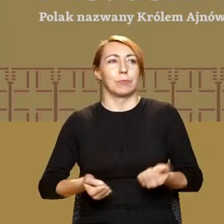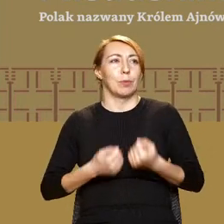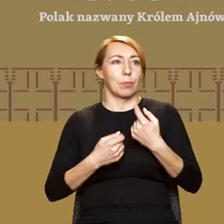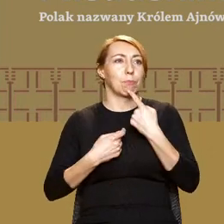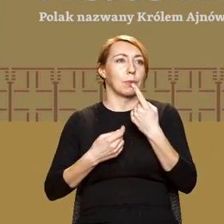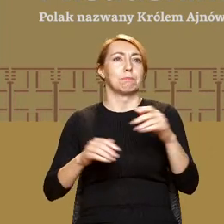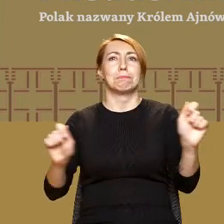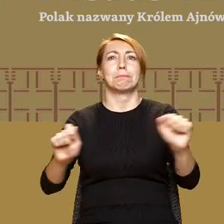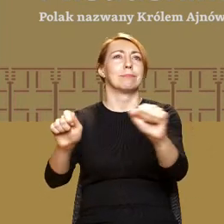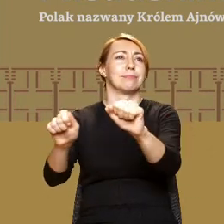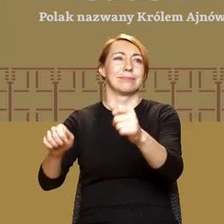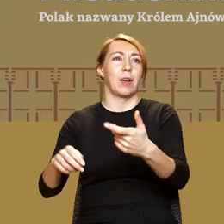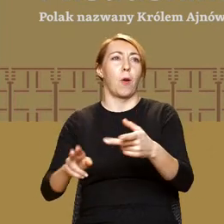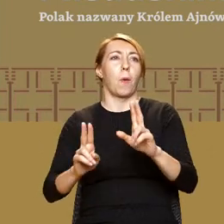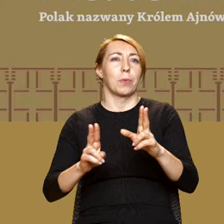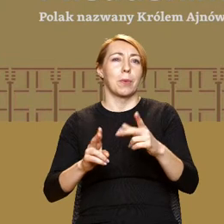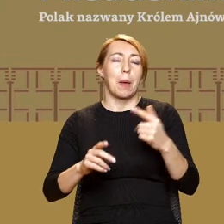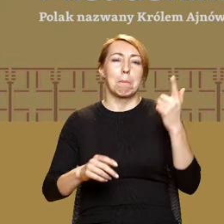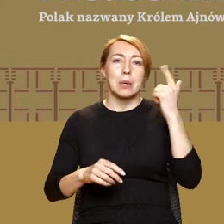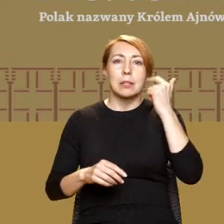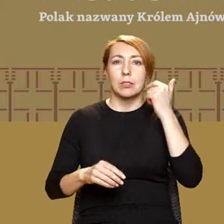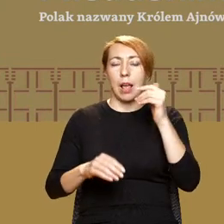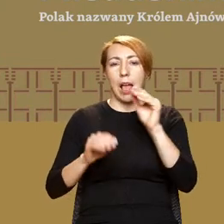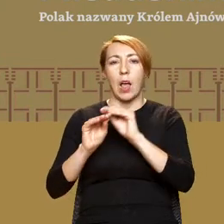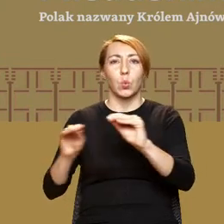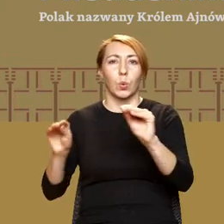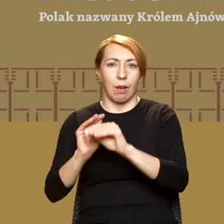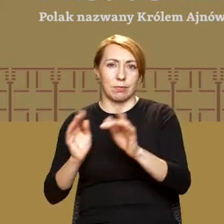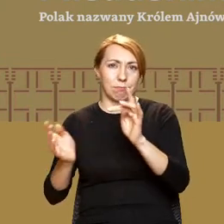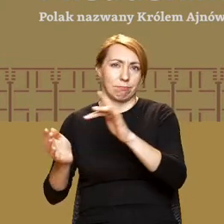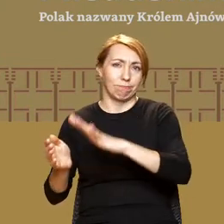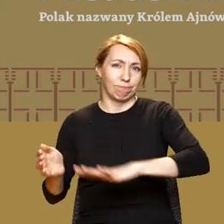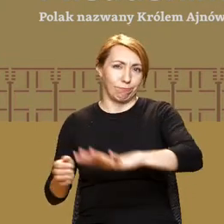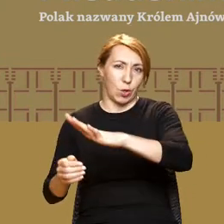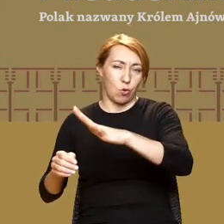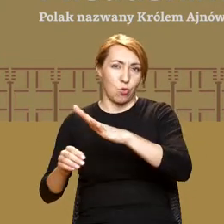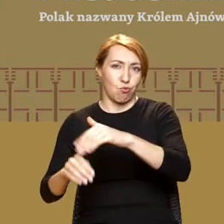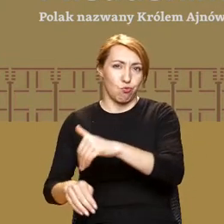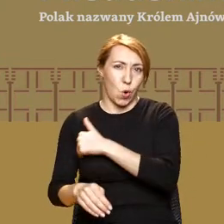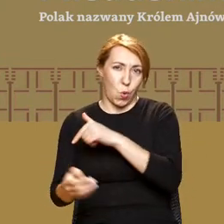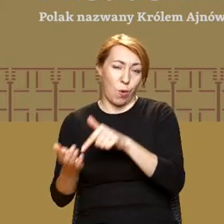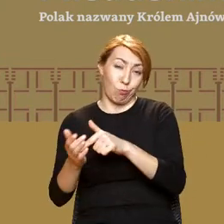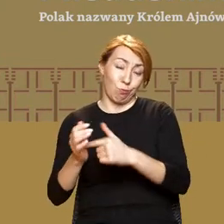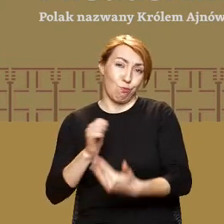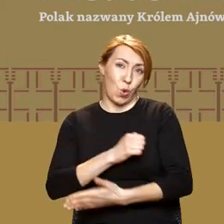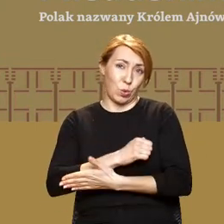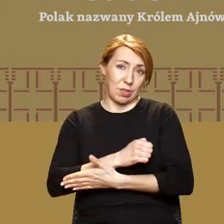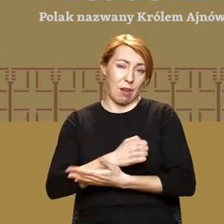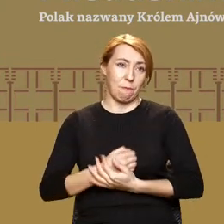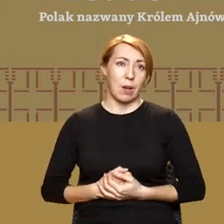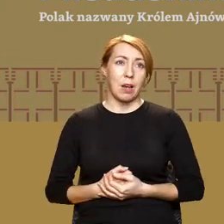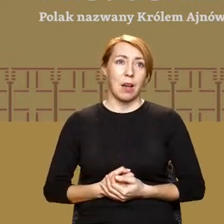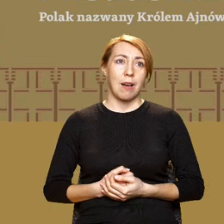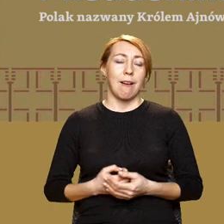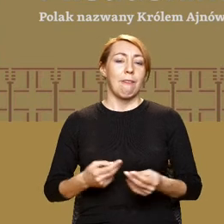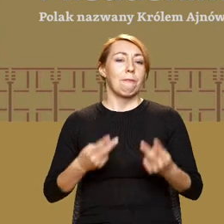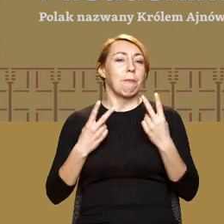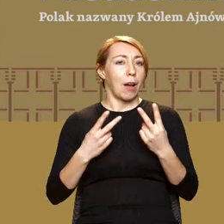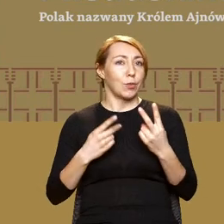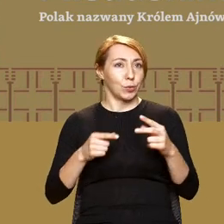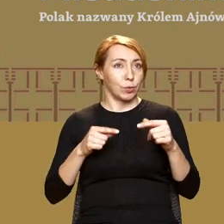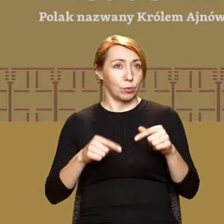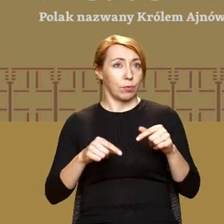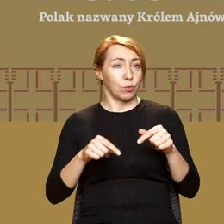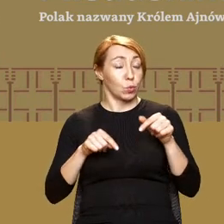że edukacja w szkołach jest tu podstawą. Oczywiście ważne jest to, że mamy w tym muzeum, tak jak